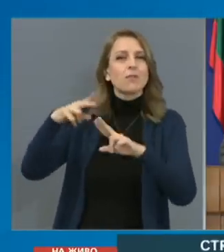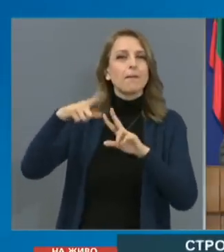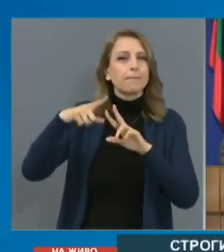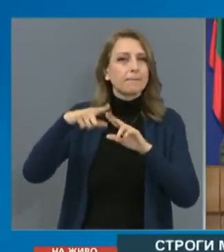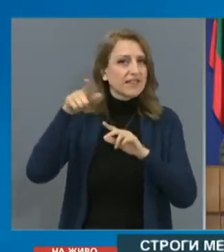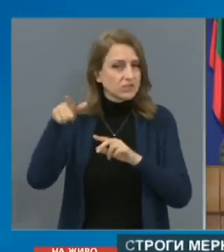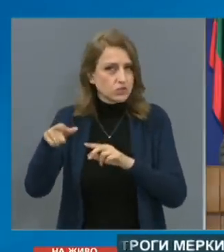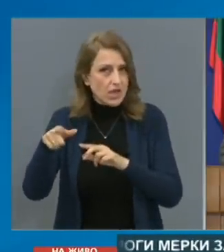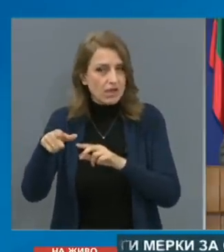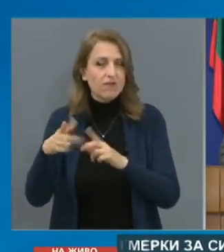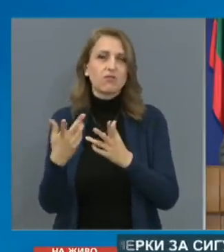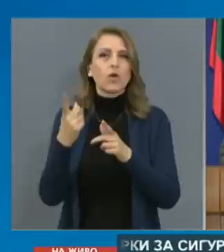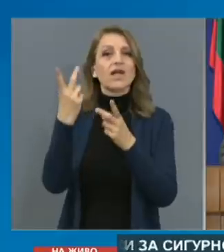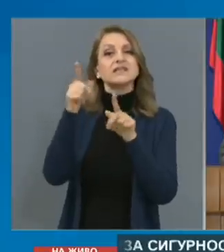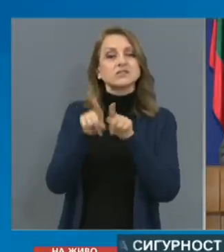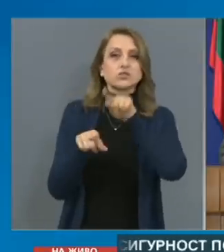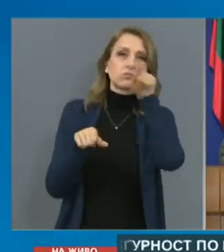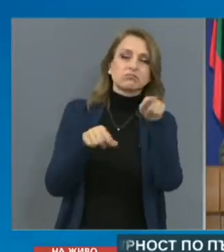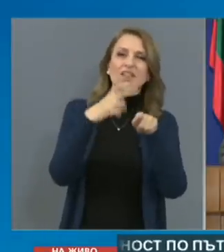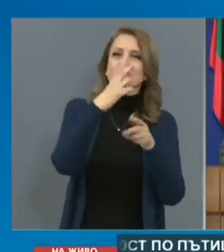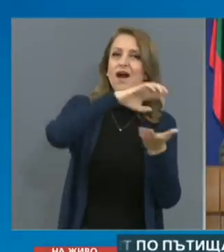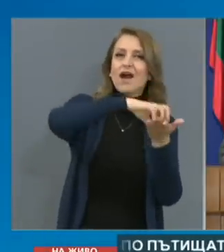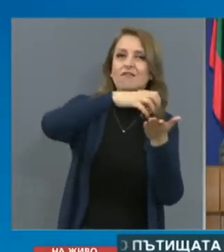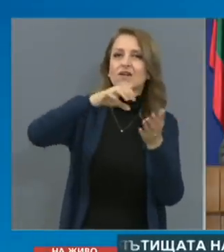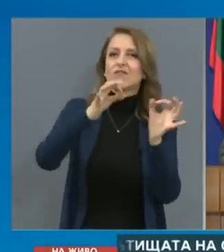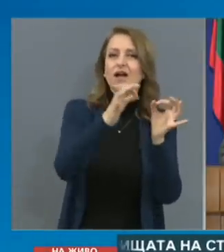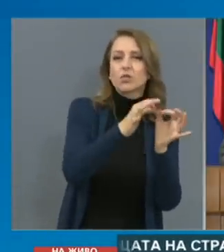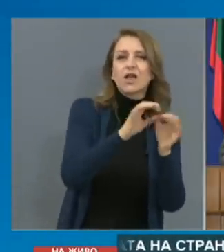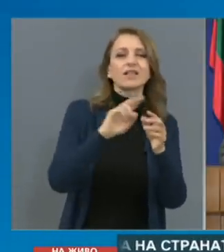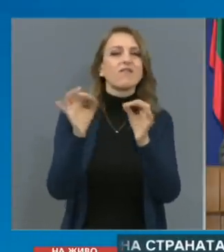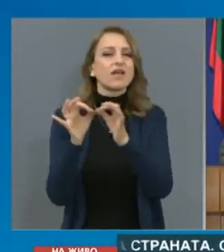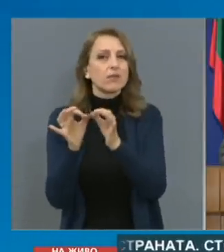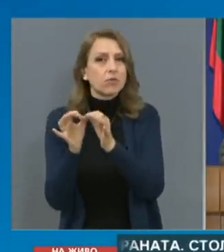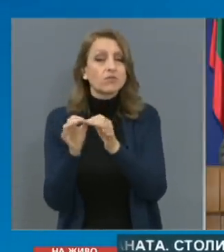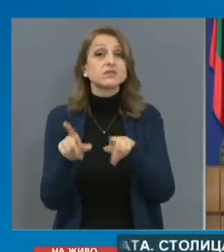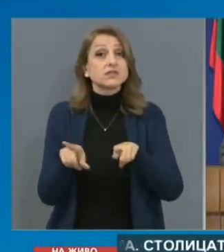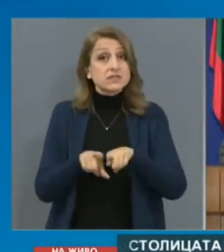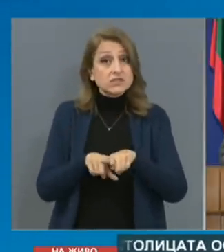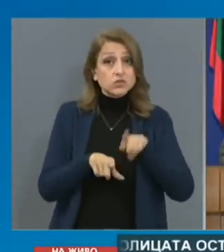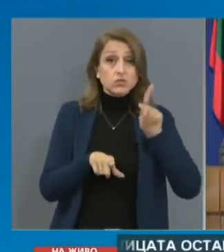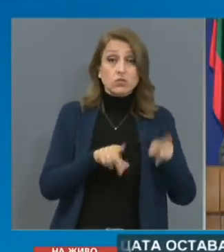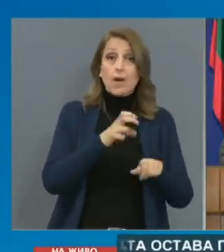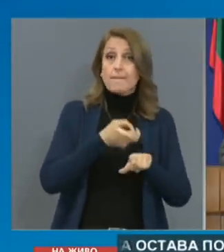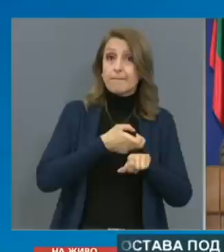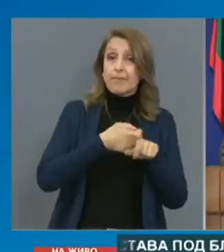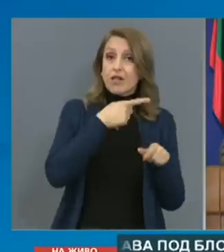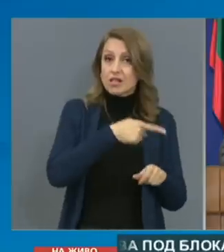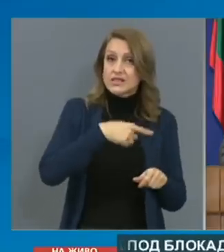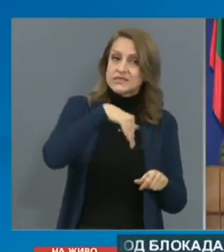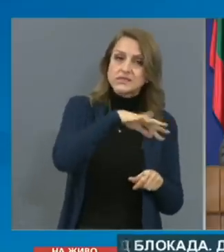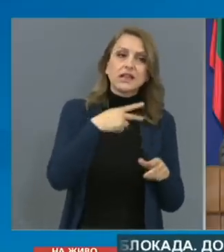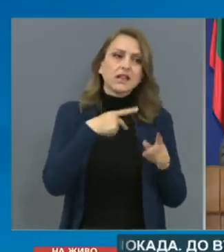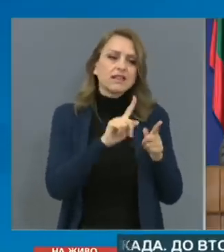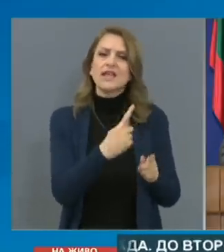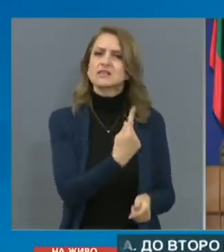в двата квартала в София, както и в болнични заведения, в които се намира не само един